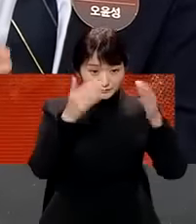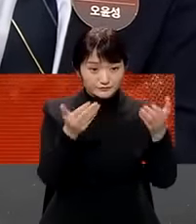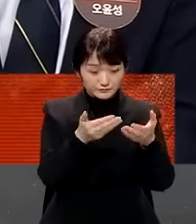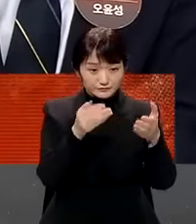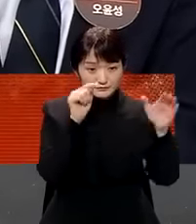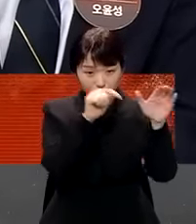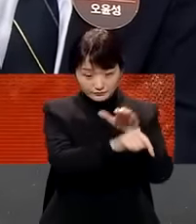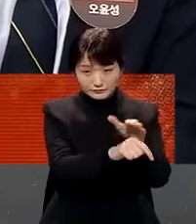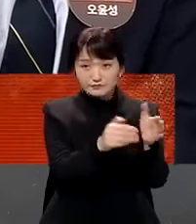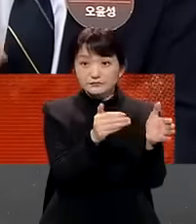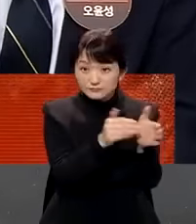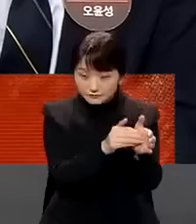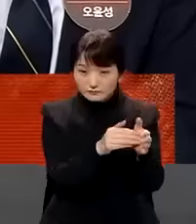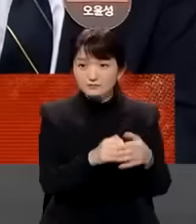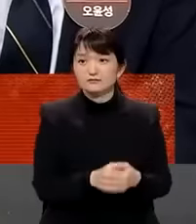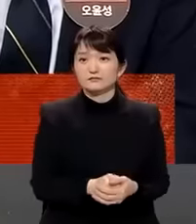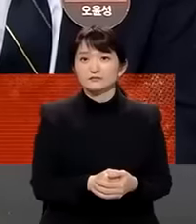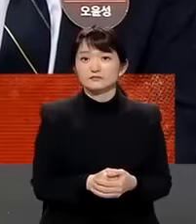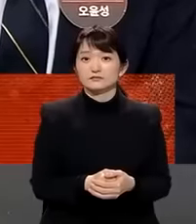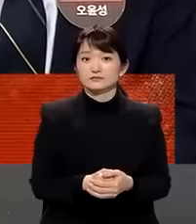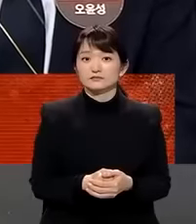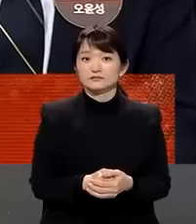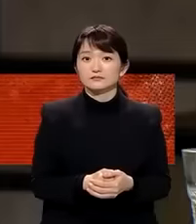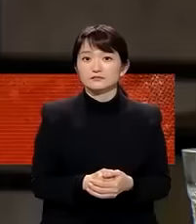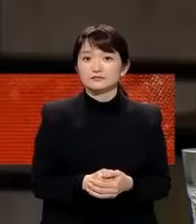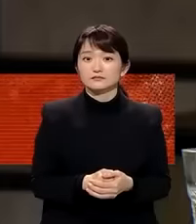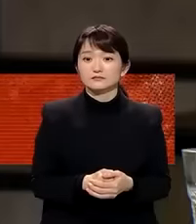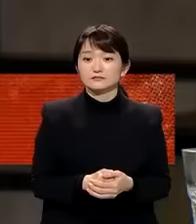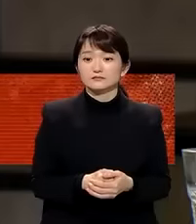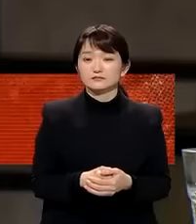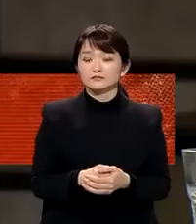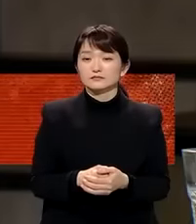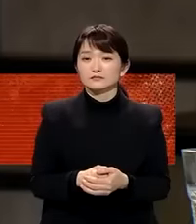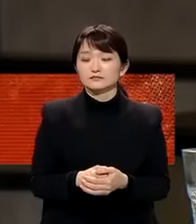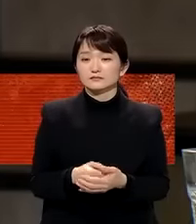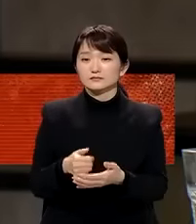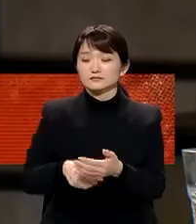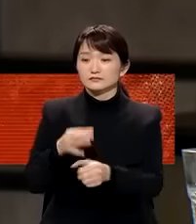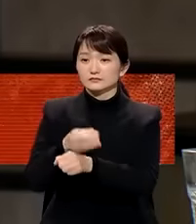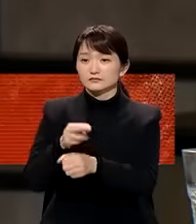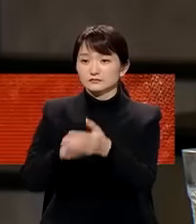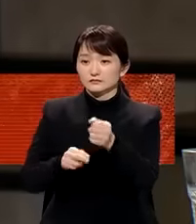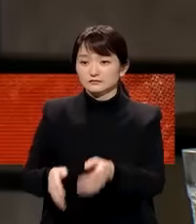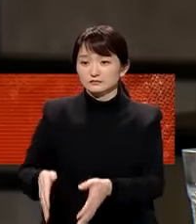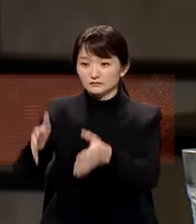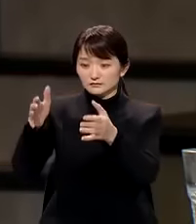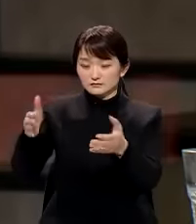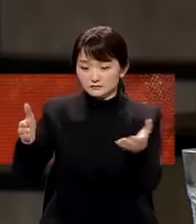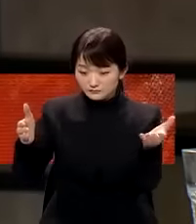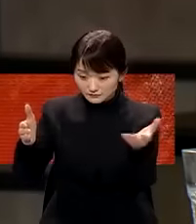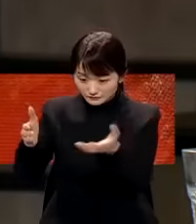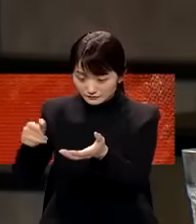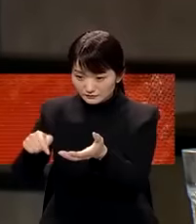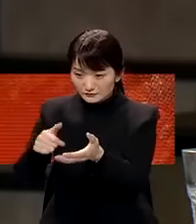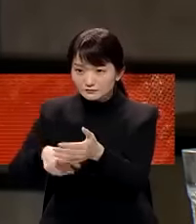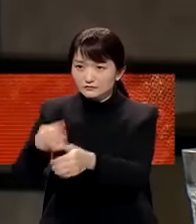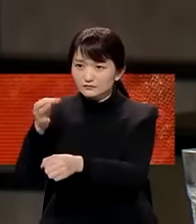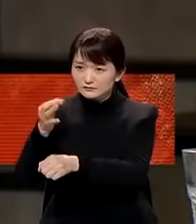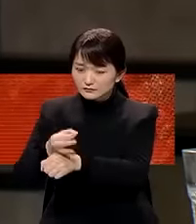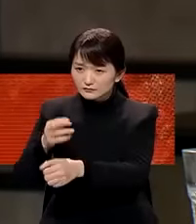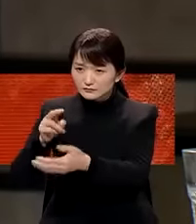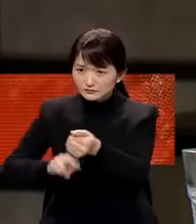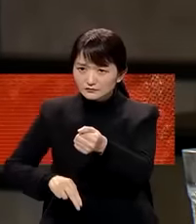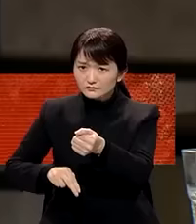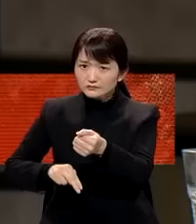뒤에 쉴틈도 없이 거기 와서 바로 이제 출근해서 일을 버리는 그 어 자기가 물건을 파는 과정에서 그 피해를